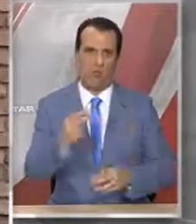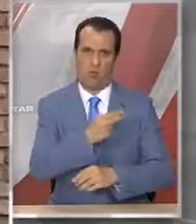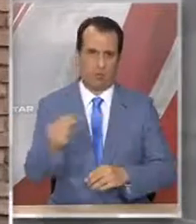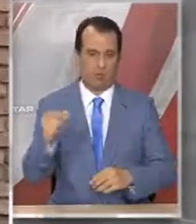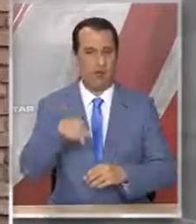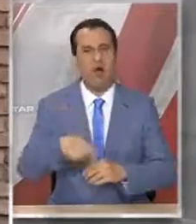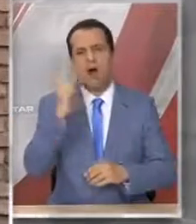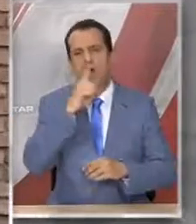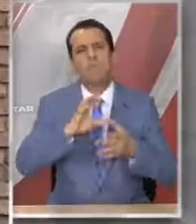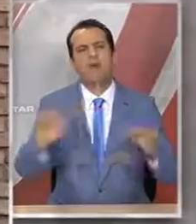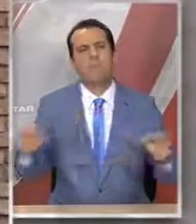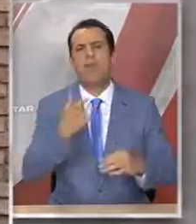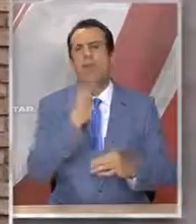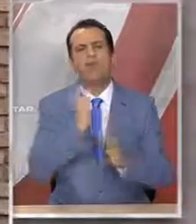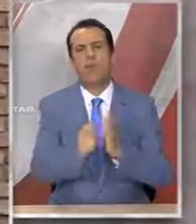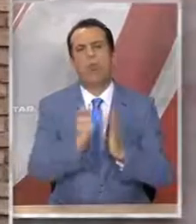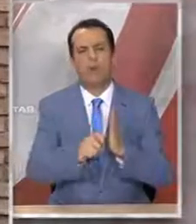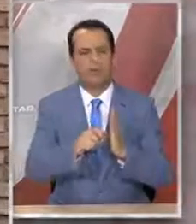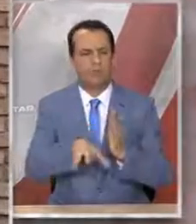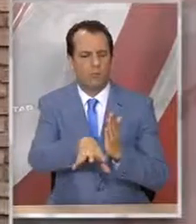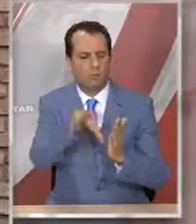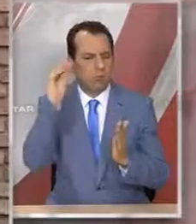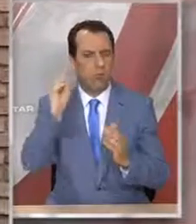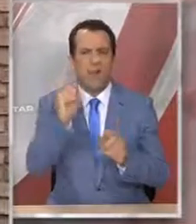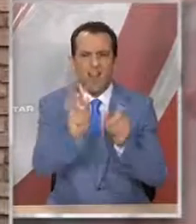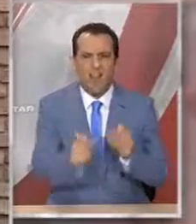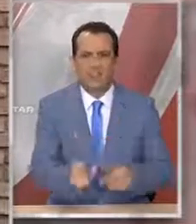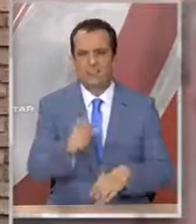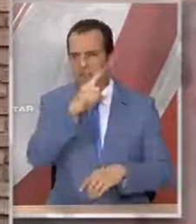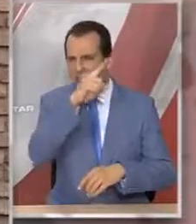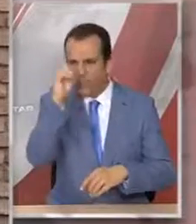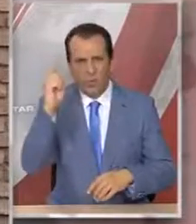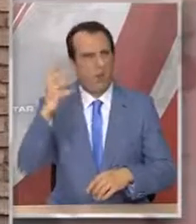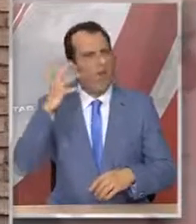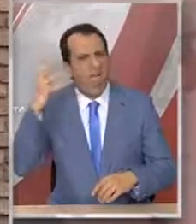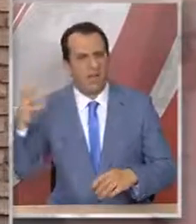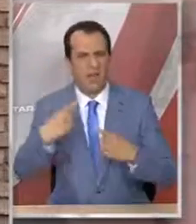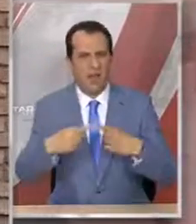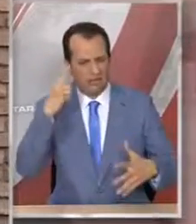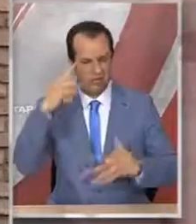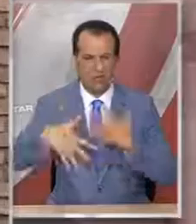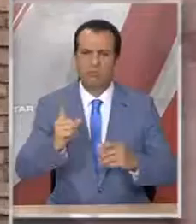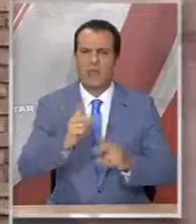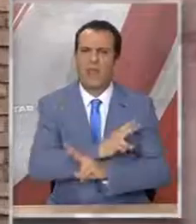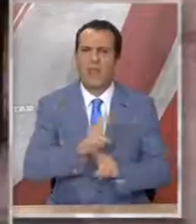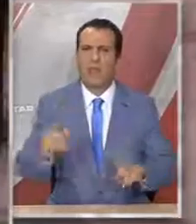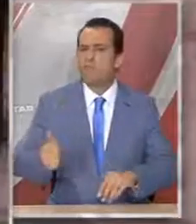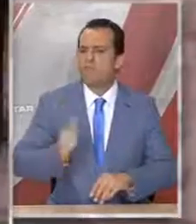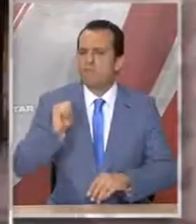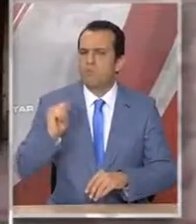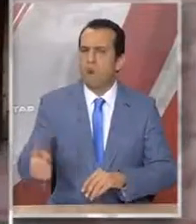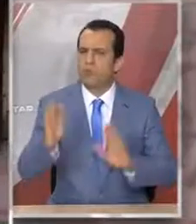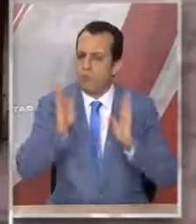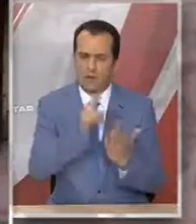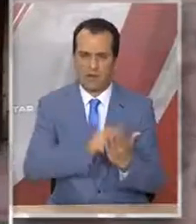είναι πολύ εύκολο γραμμένο, είναι πολύ λιτό, δεν υπάρχουν λέξεις, έννοιες και ορολογίες που μπερδεύουν τα παιδιά, το διαβάζουν μόνα τους. Κάθε άτομο